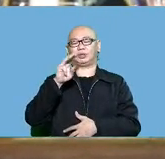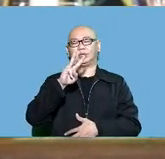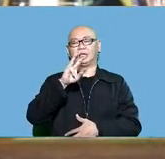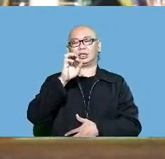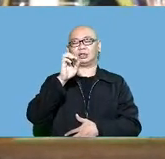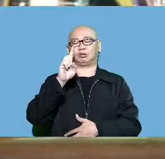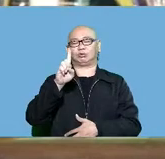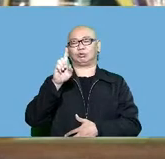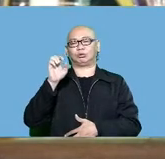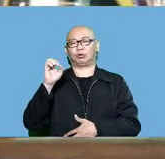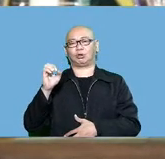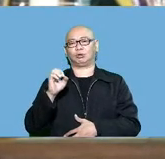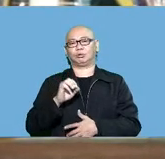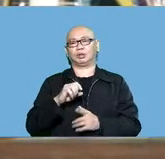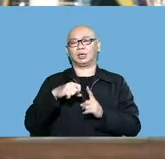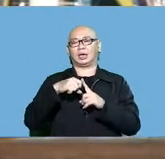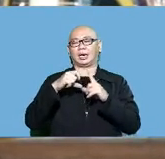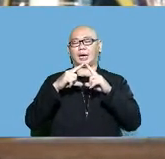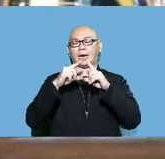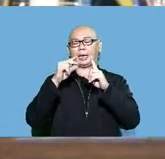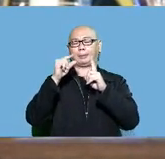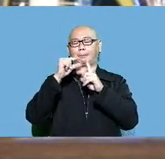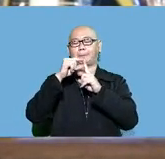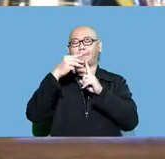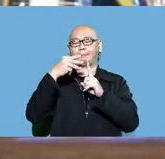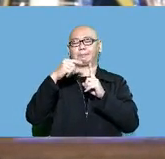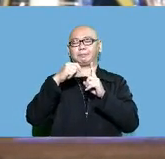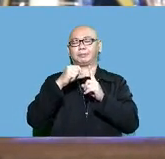000-300-76-310, Karpet E